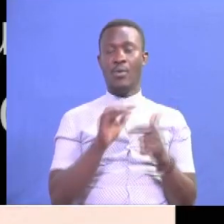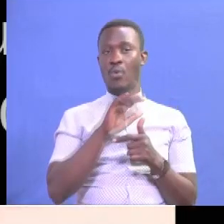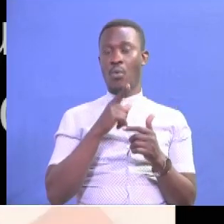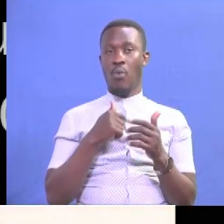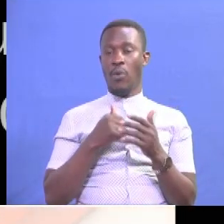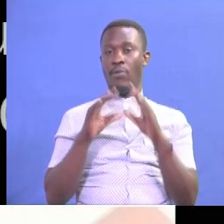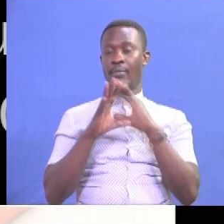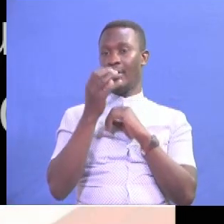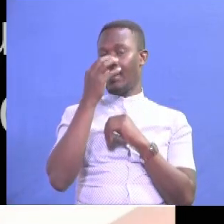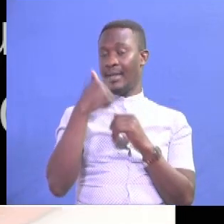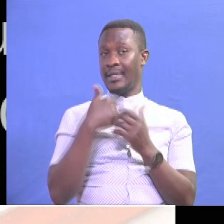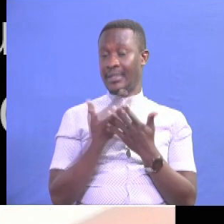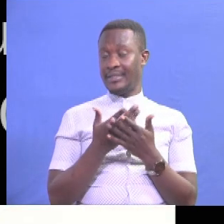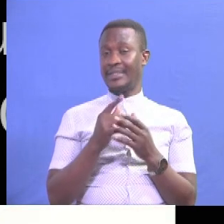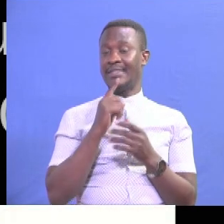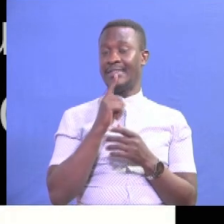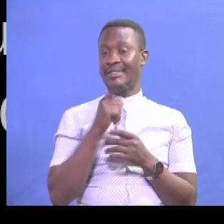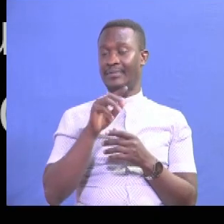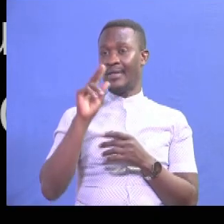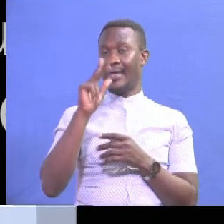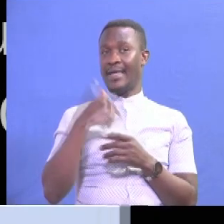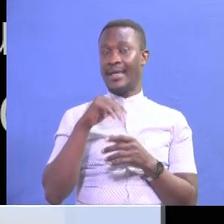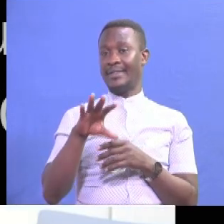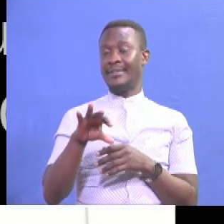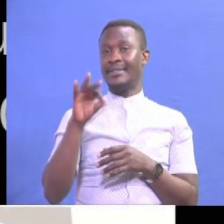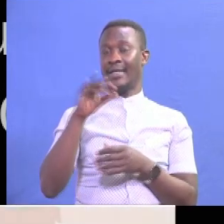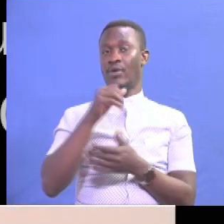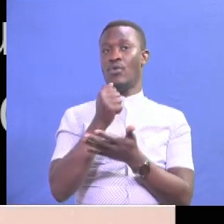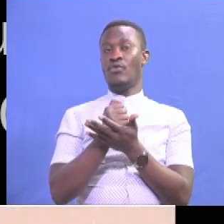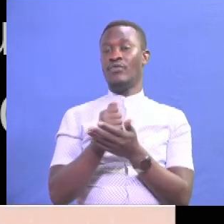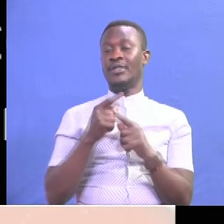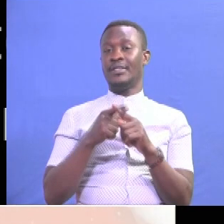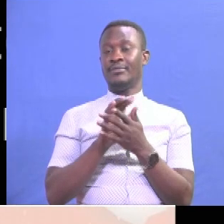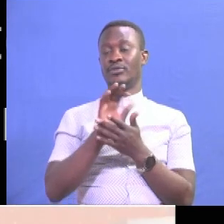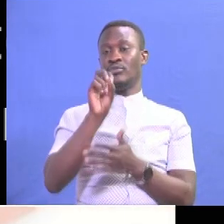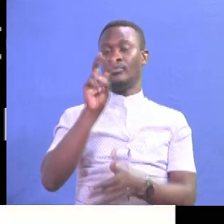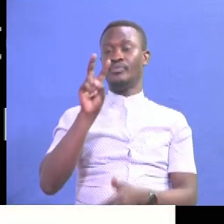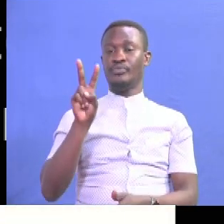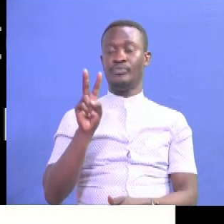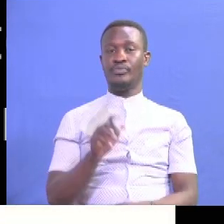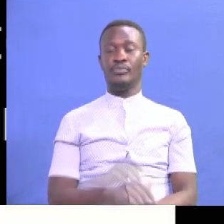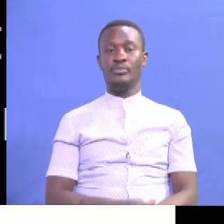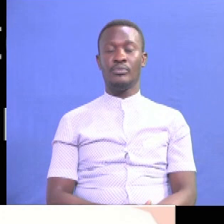Rais William Ruto walichoahidi wa Kenya baada ya kuchukua madaraka mnamo mwaka 2022.